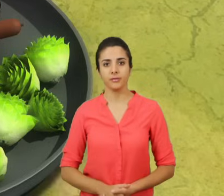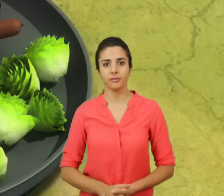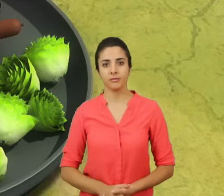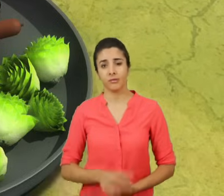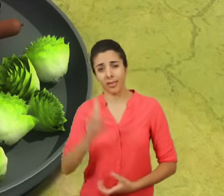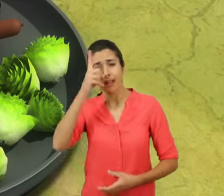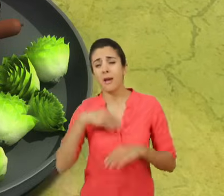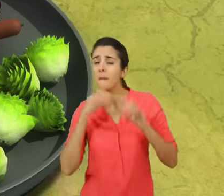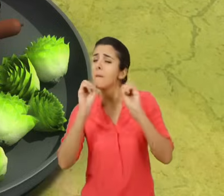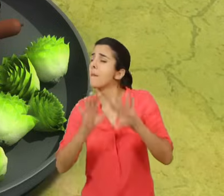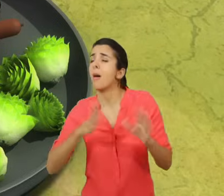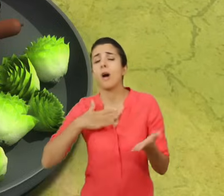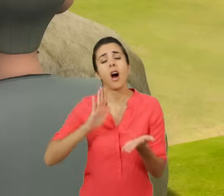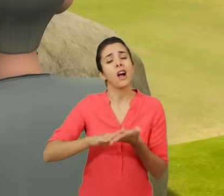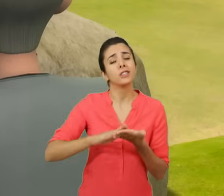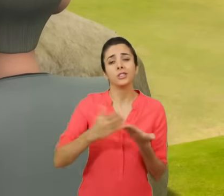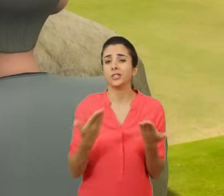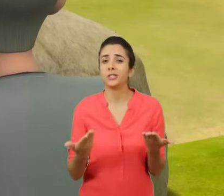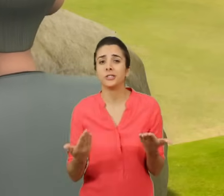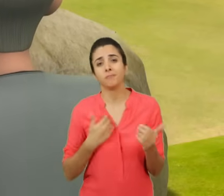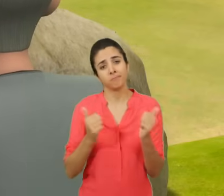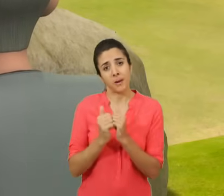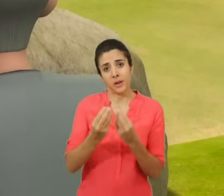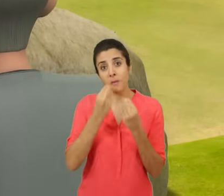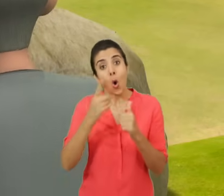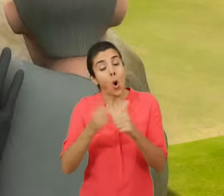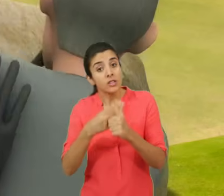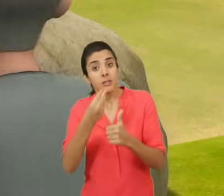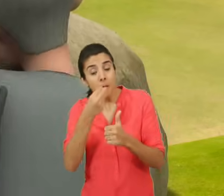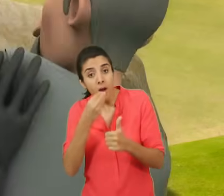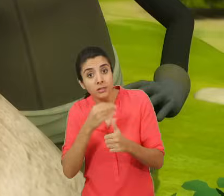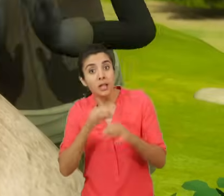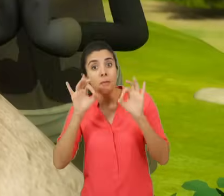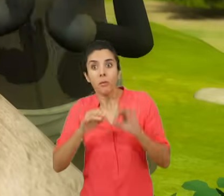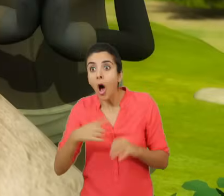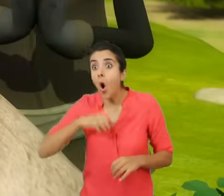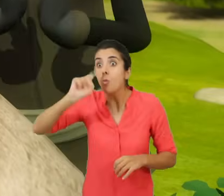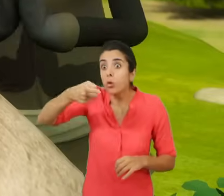Seni yalnız bırakamam arkadaşım. Peki önce yemeğimizi yiyelim. Sonra bulduk onları.